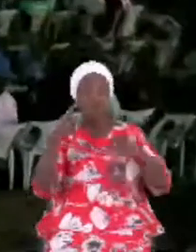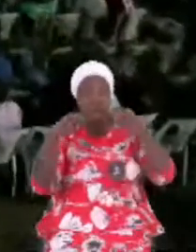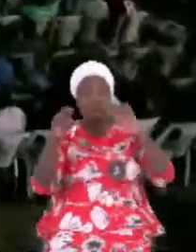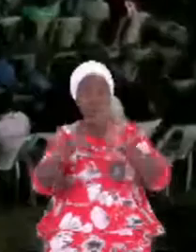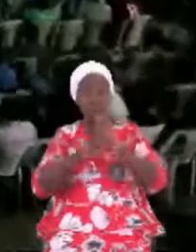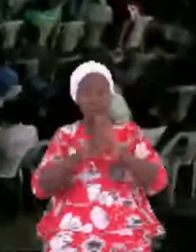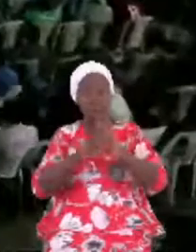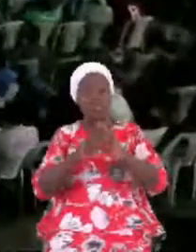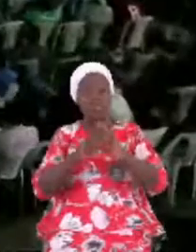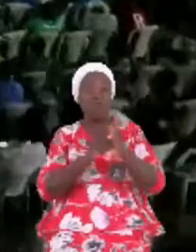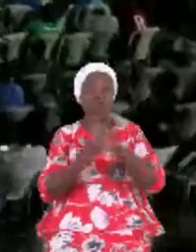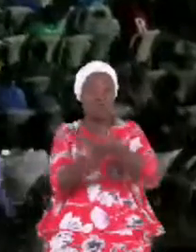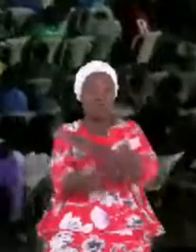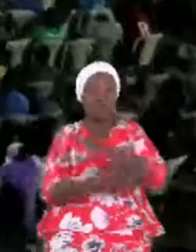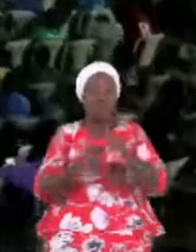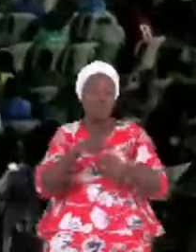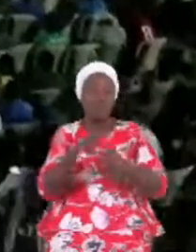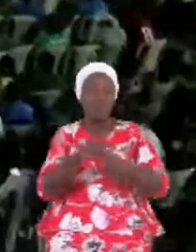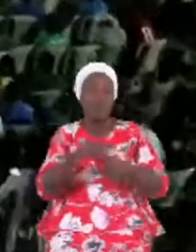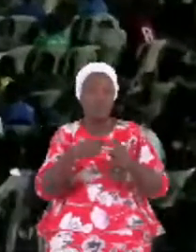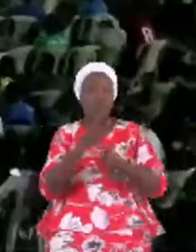16 heures, dimanche prochain.